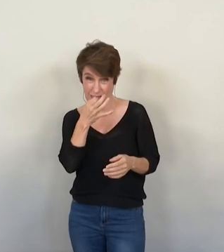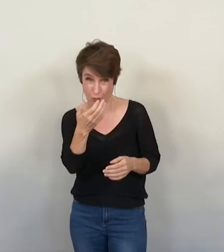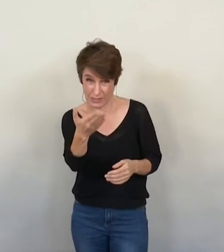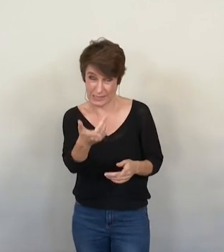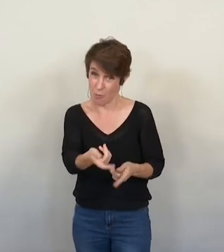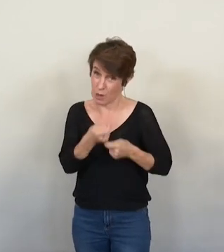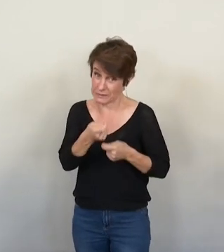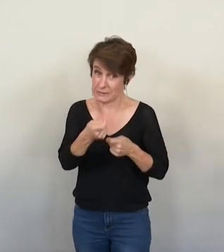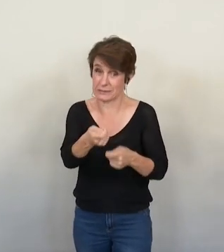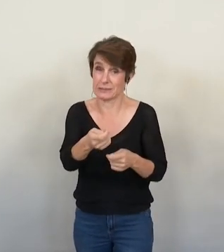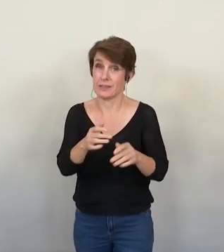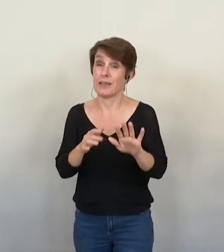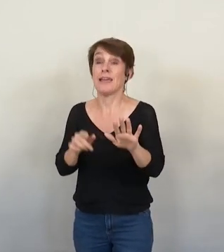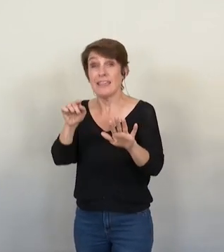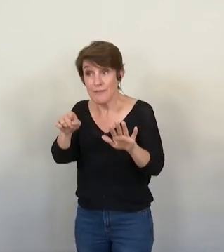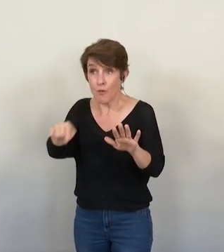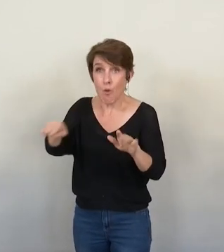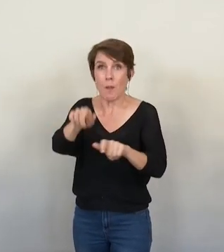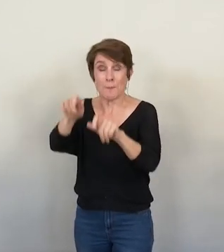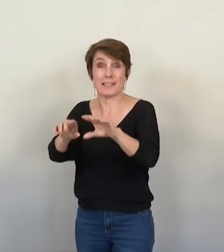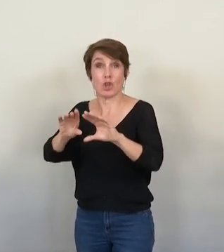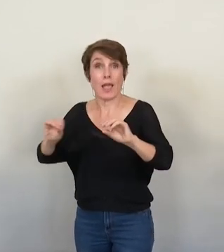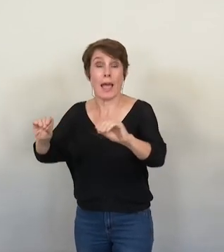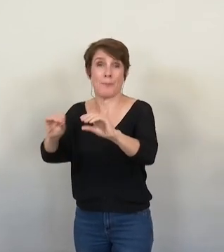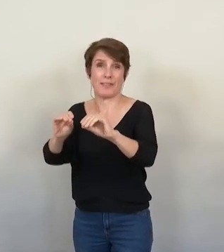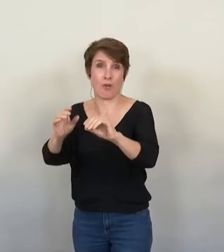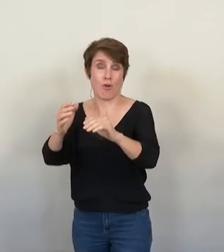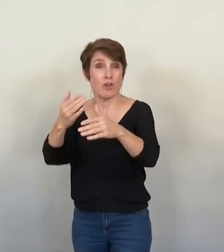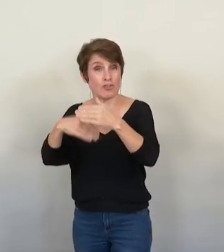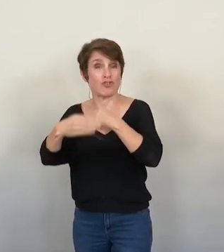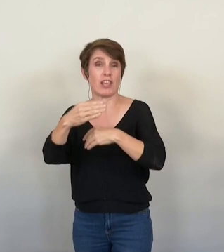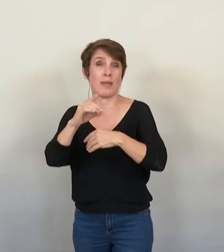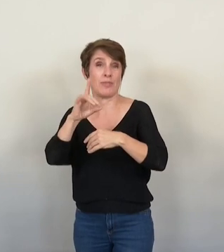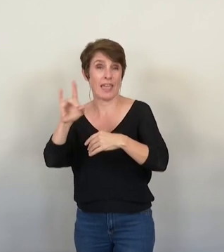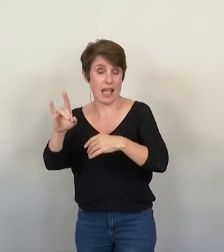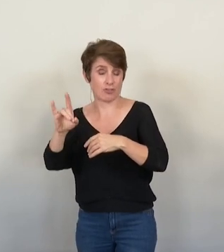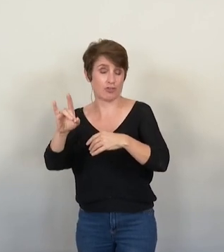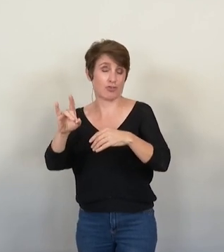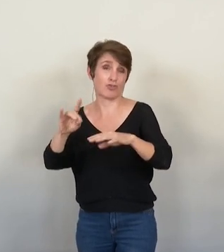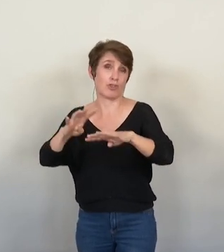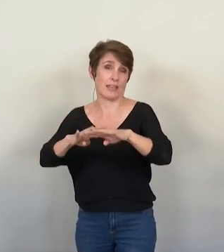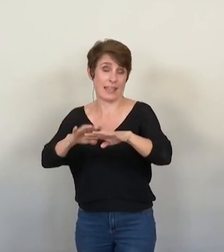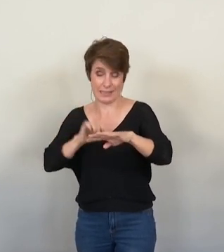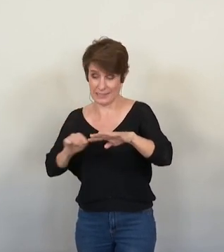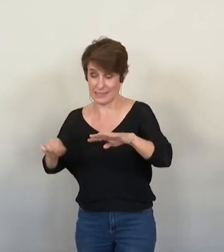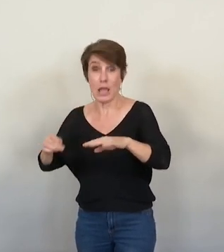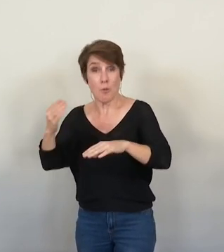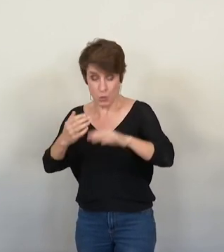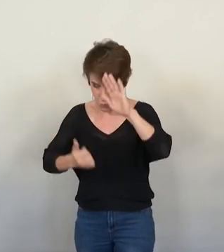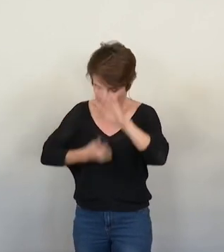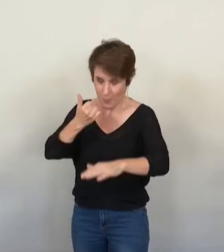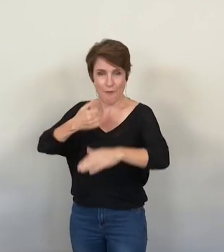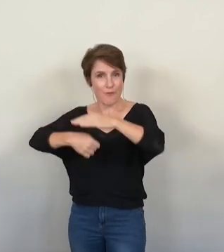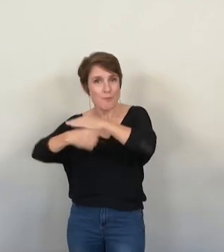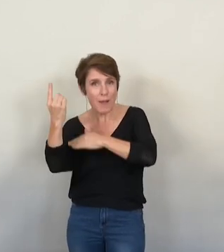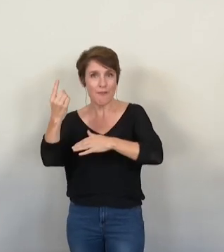j'appuie c'est dire il faut laisser les habitants en particulier des 7 MDH qui se trouvent dans une partie de la ville où il y a besoin d'émancipation d'explication